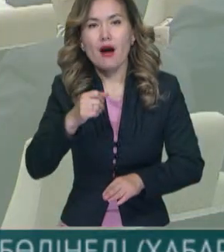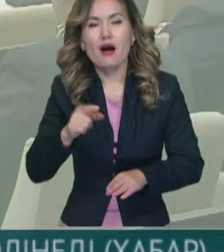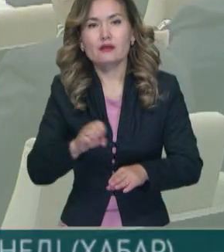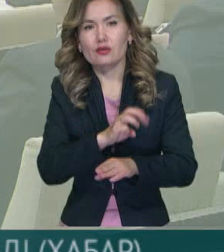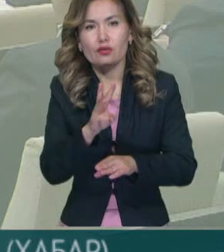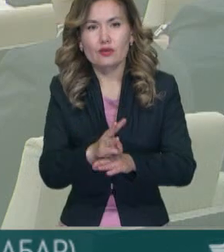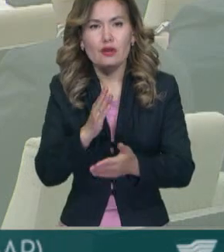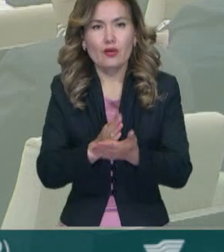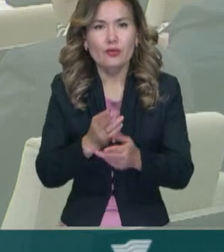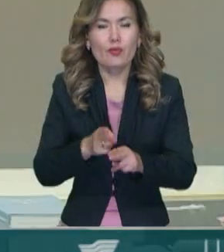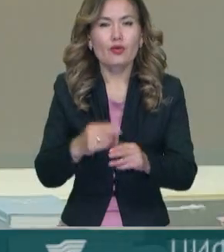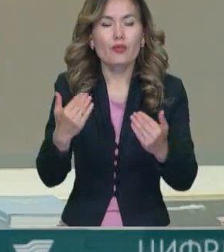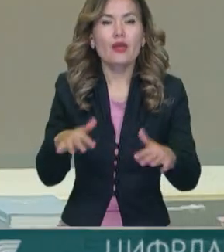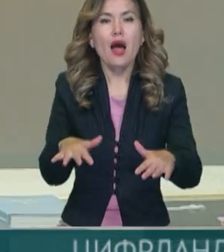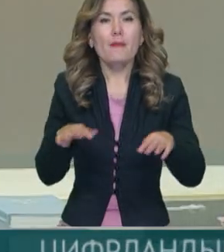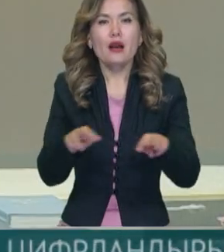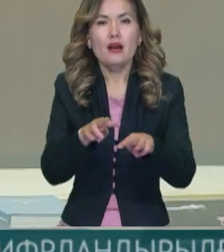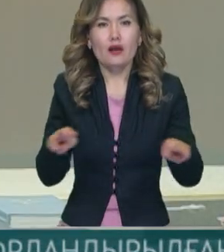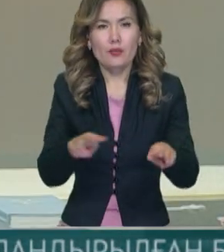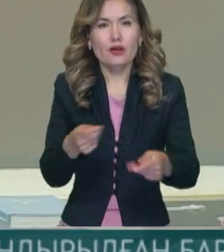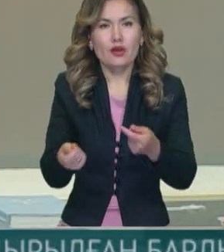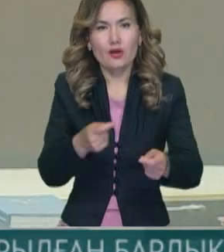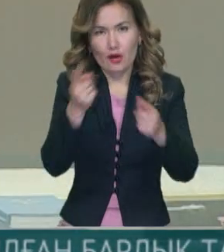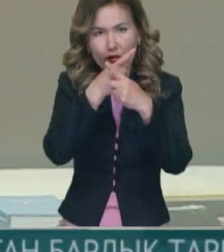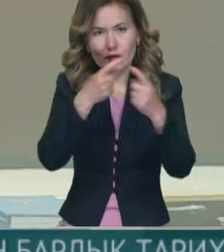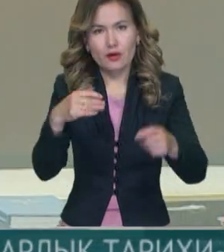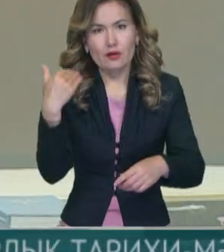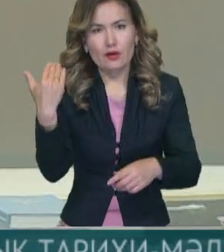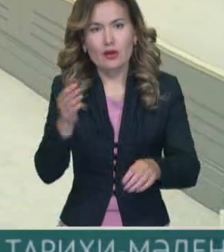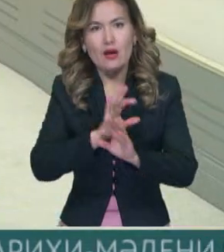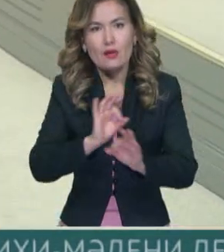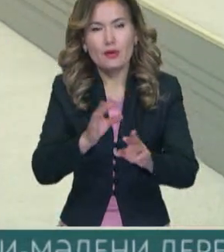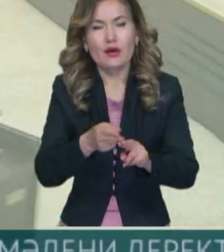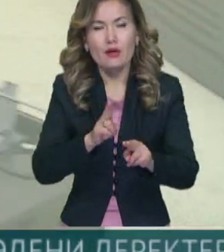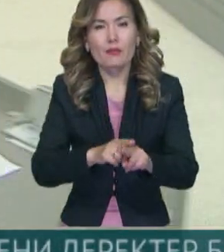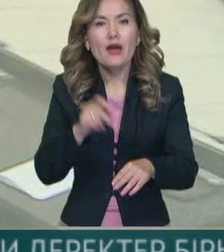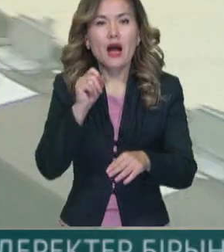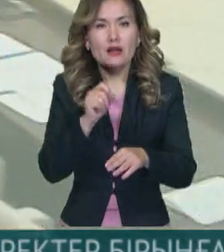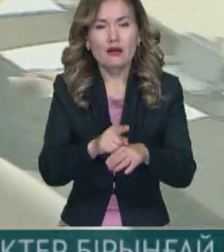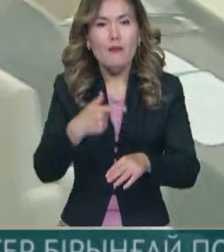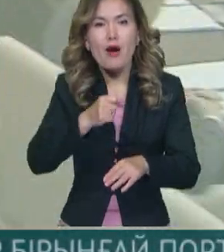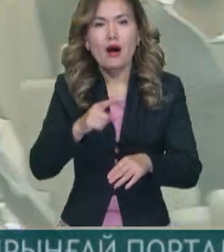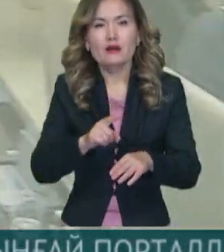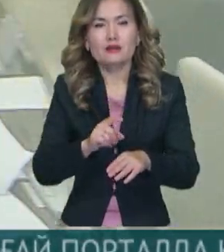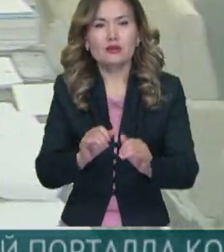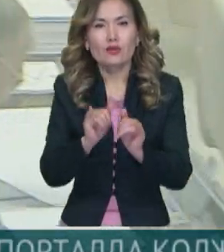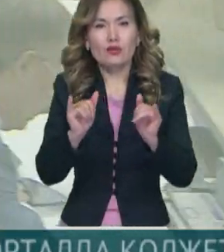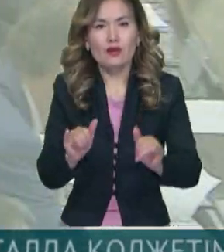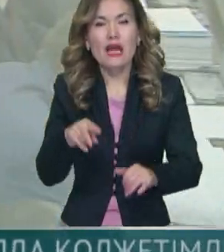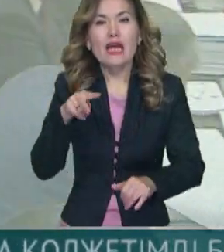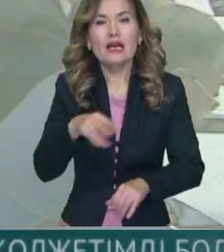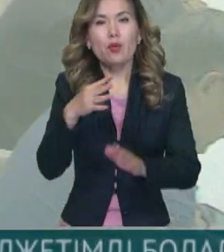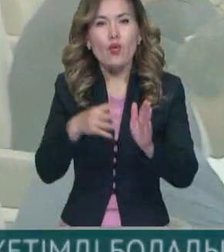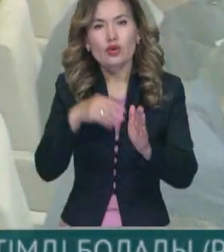берілгелі отыр. Бұл туралы бүгін мәжіліс депутаты мәліметті. Бақтығожа Ізмұхамбетовтың айтуынша, сұраныстың артып келе жатқан ескеретін болсақ,